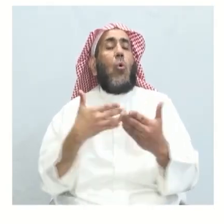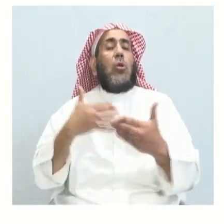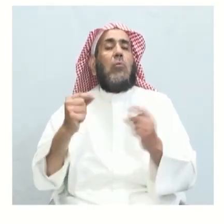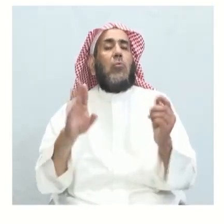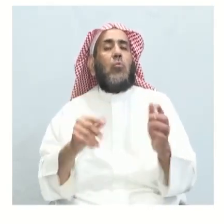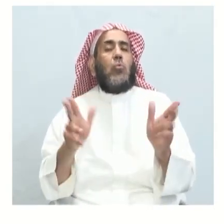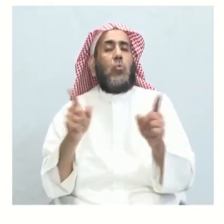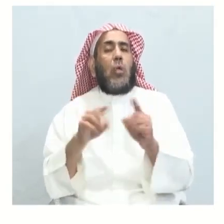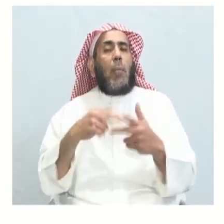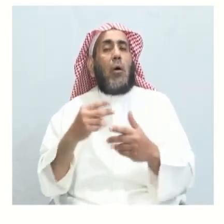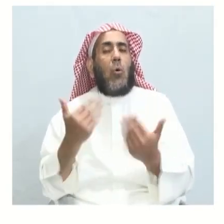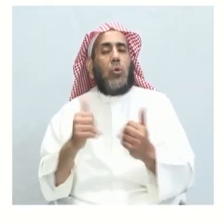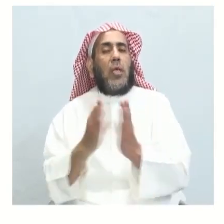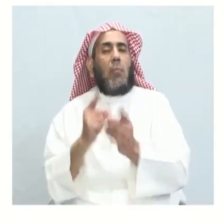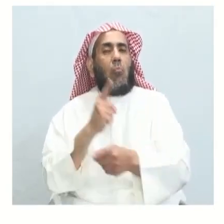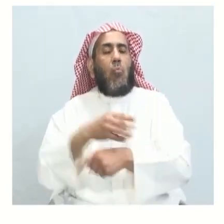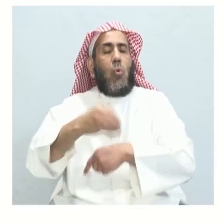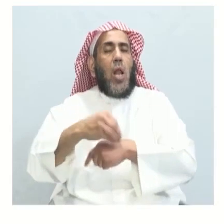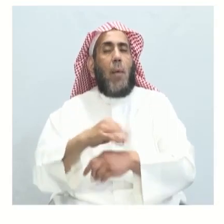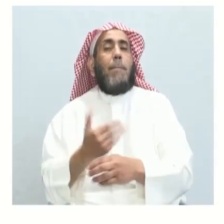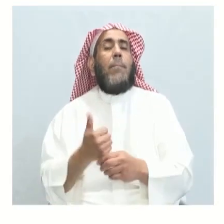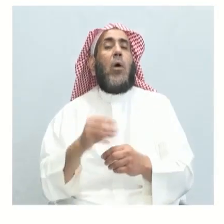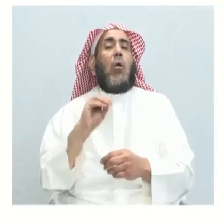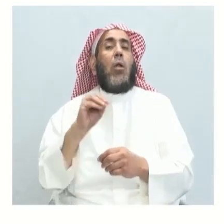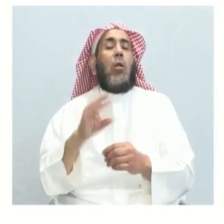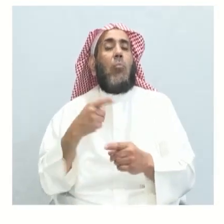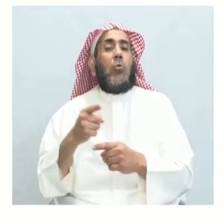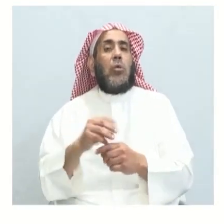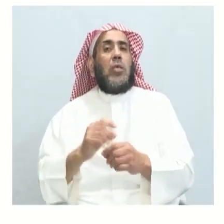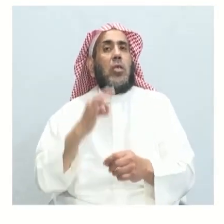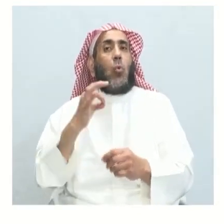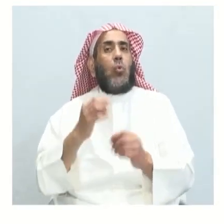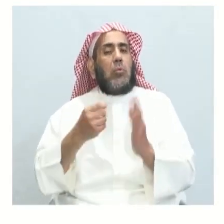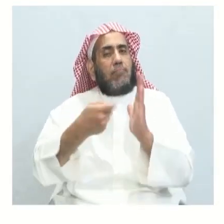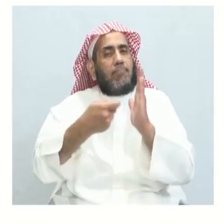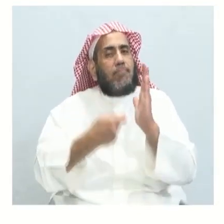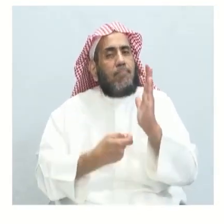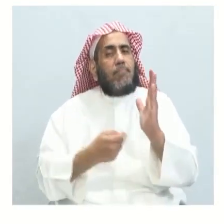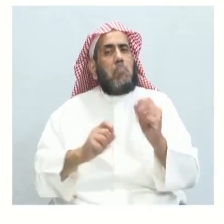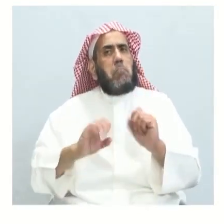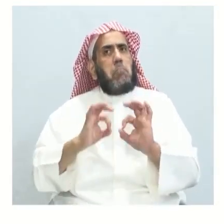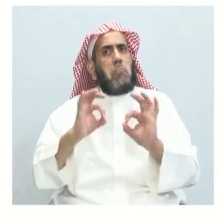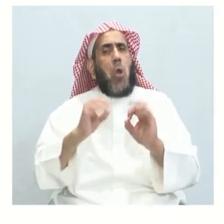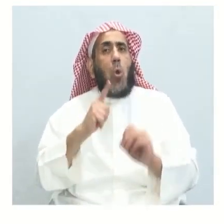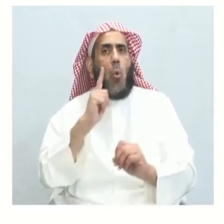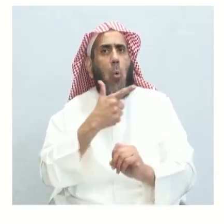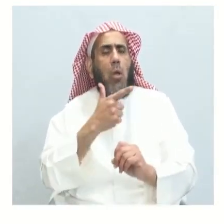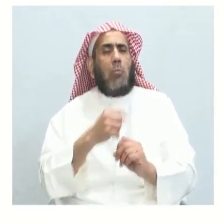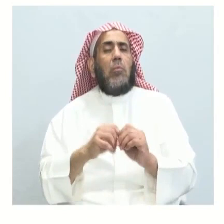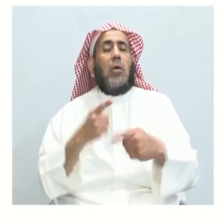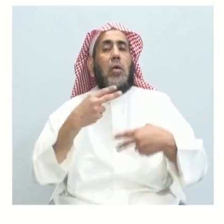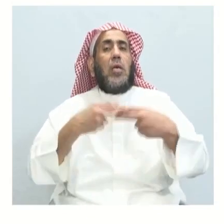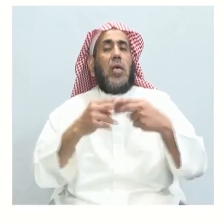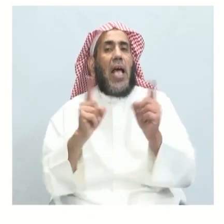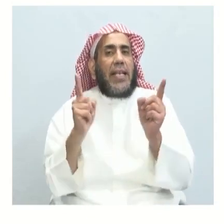ايضا في عد الى الى ما سبق ايضا ذكره ونقول نحن بدورنا جوده الصياغه جوده الصياغه اللغويه ايضا